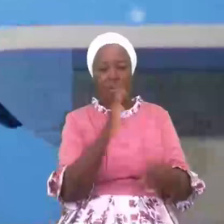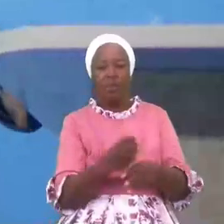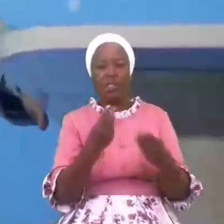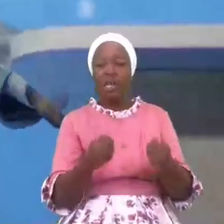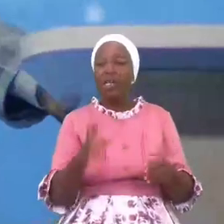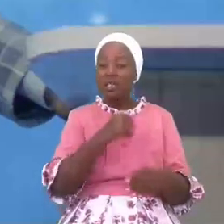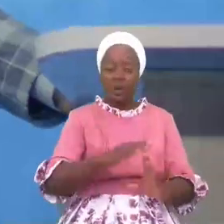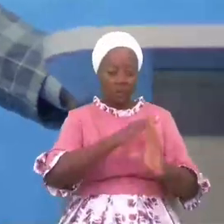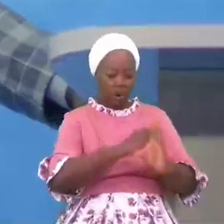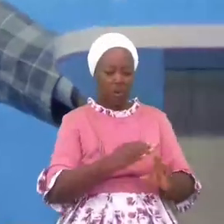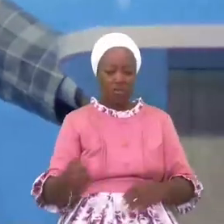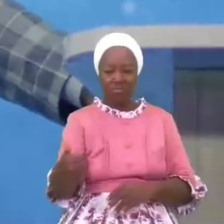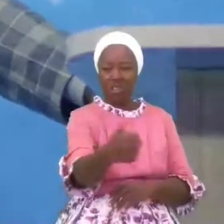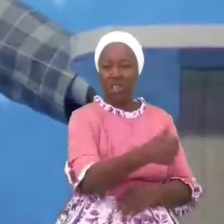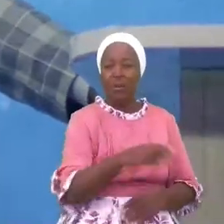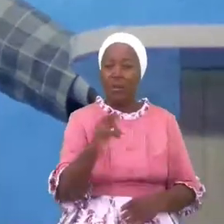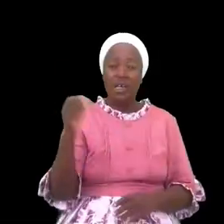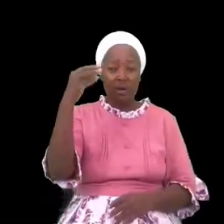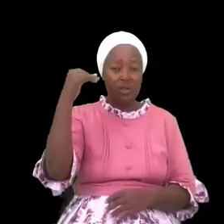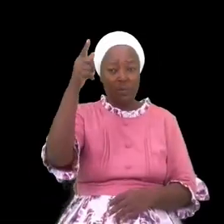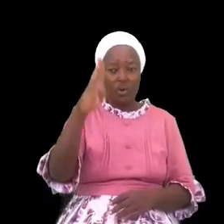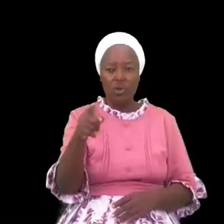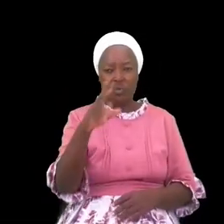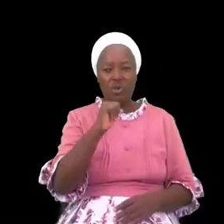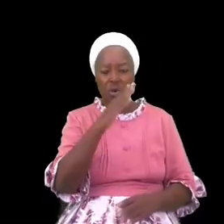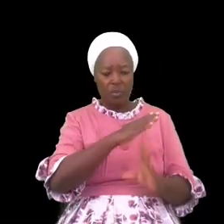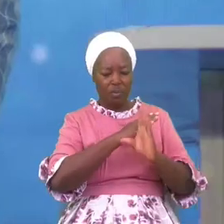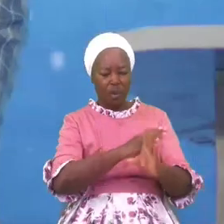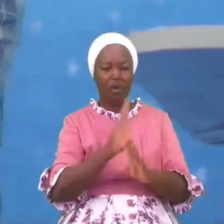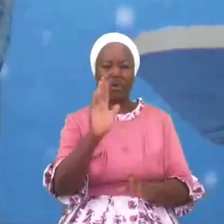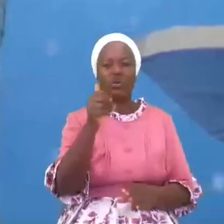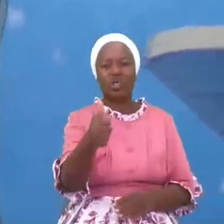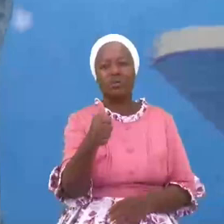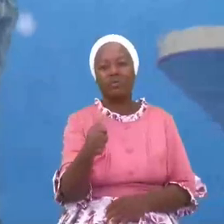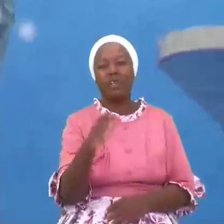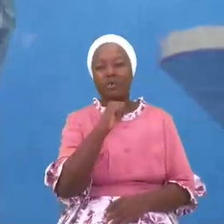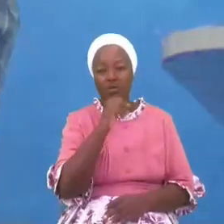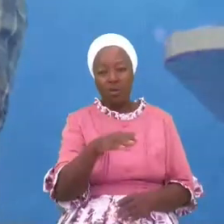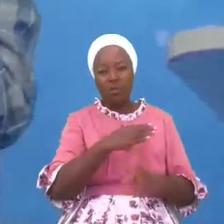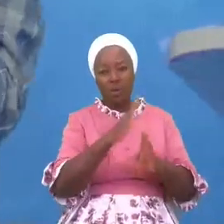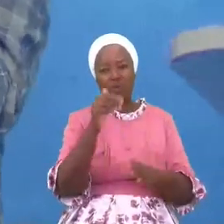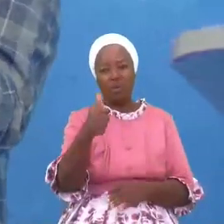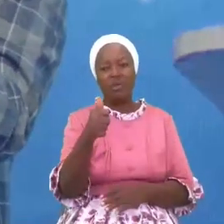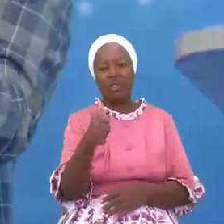Ils se sont bloqués eux-mêmes, mais par la grâce de Dieu, tu ne vas pas te bloquer toi-même.